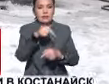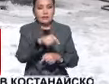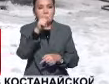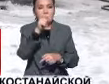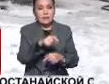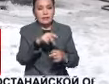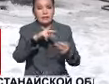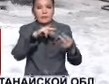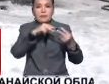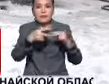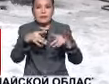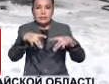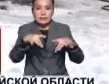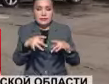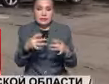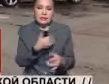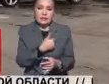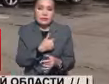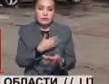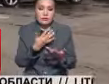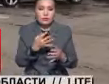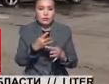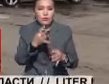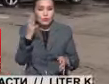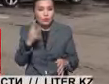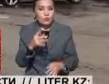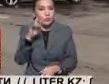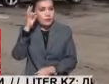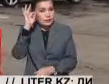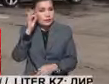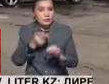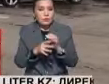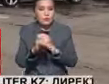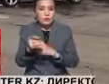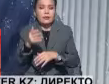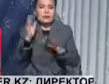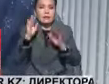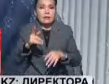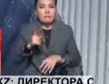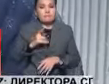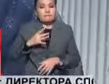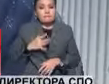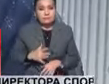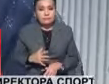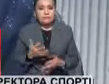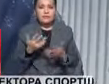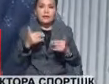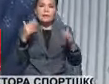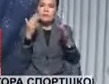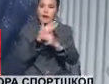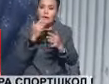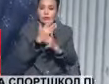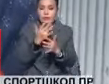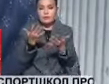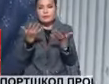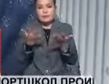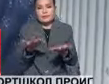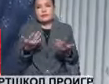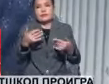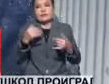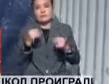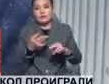на шиномонтажную, тут очередь дикая. До последнего буду ждать, чтобы переобуть машину. Погода, конечно, скверная.